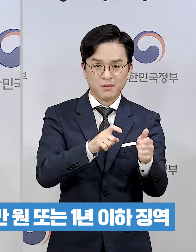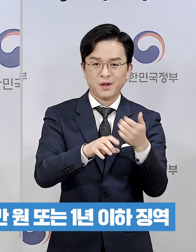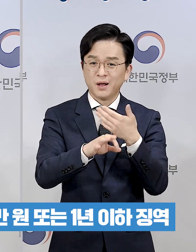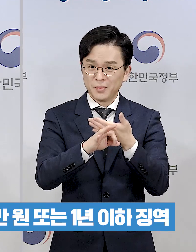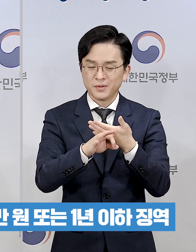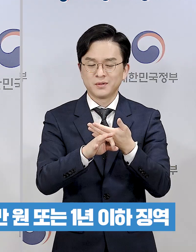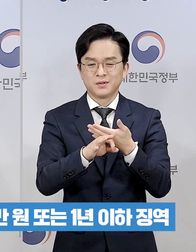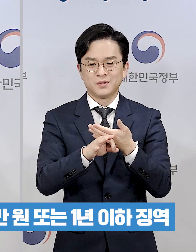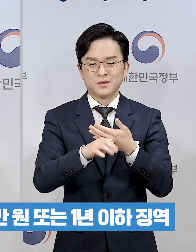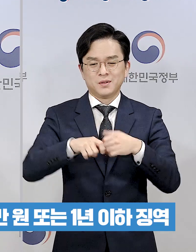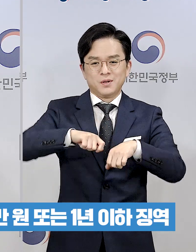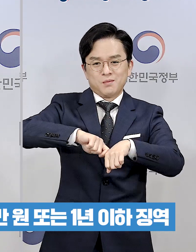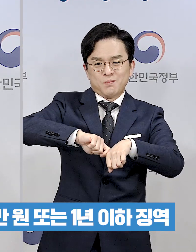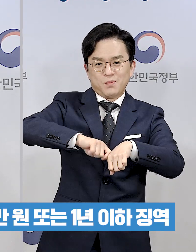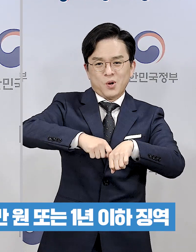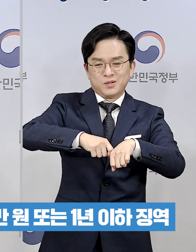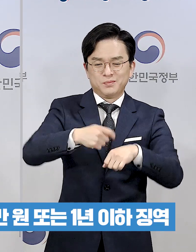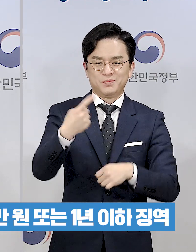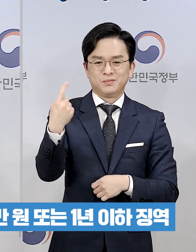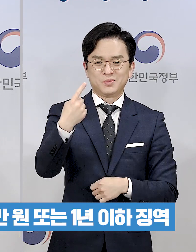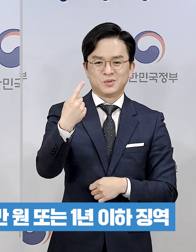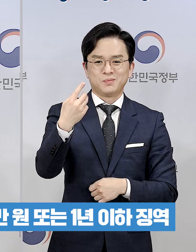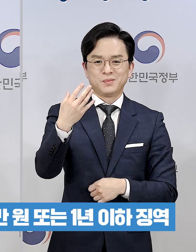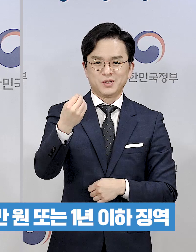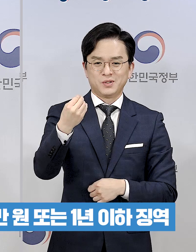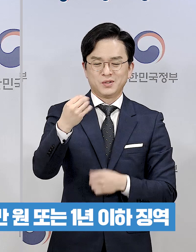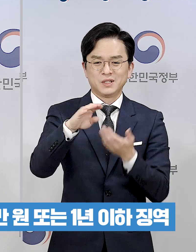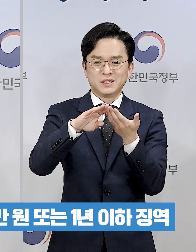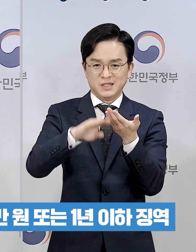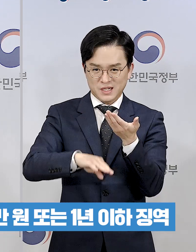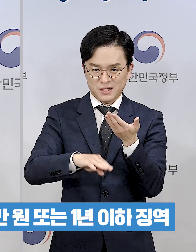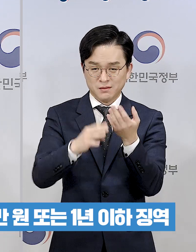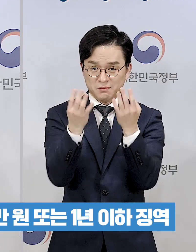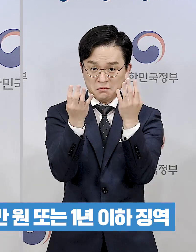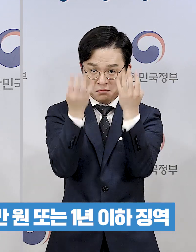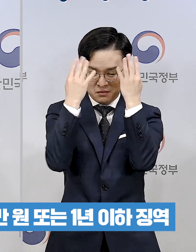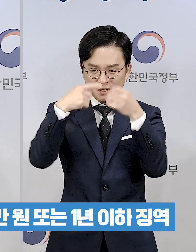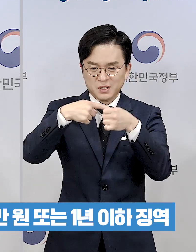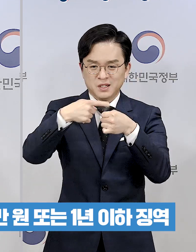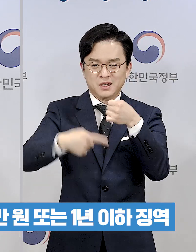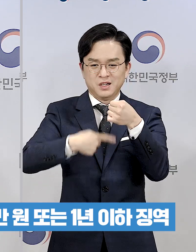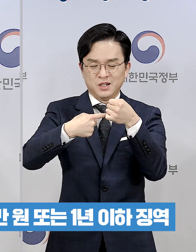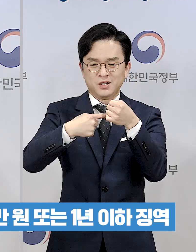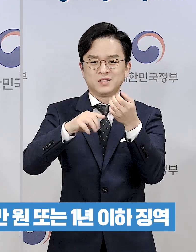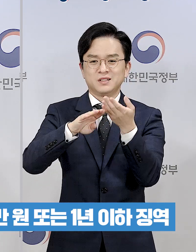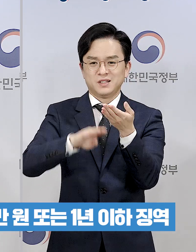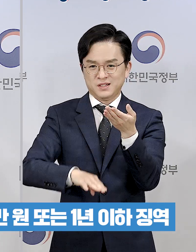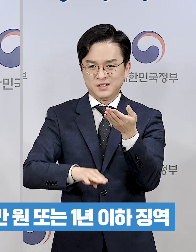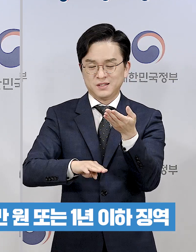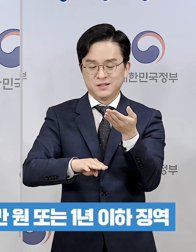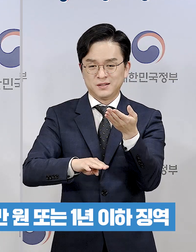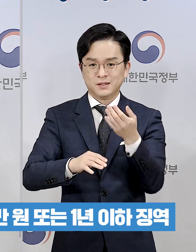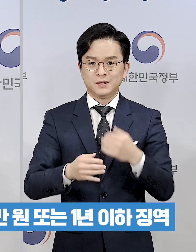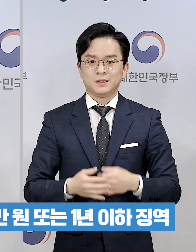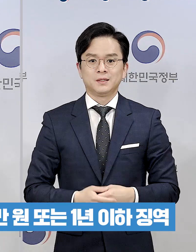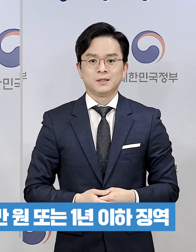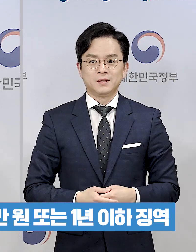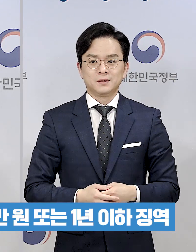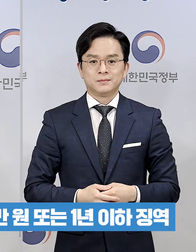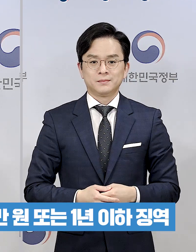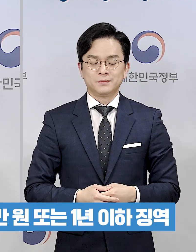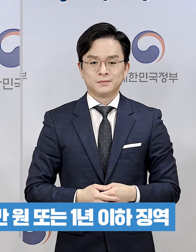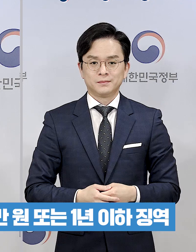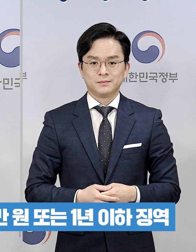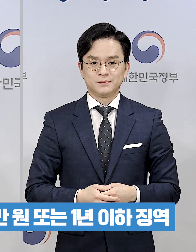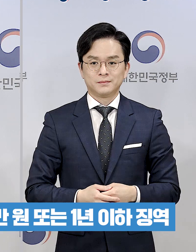자가격리를 어기신 분들은 강화된 법에 따라서 1천만 원 또는 1년 이하의 징역입니다. 그리고 기존에 자가격리를 하고